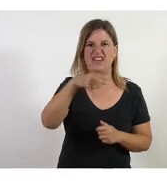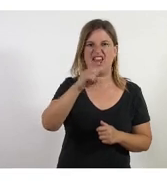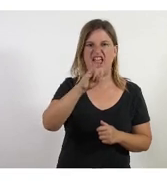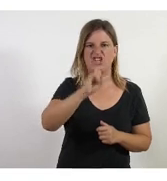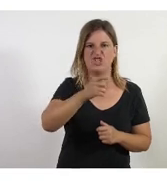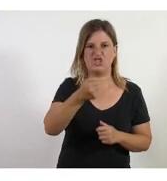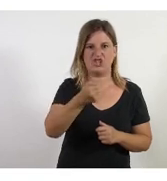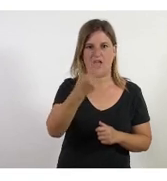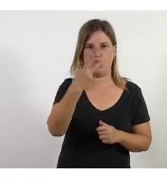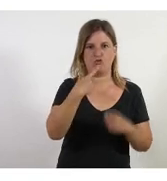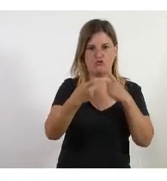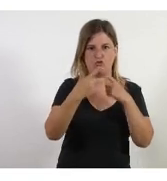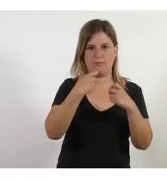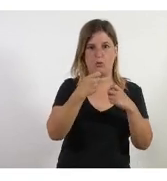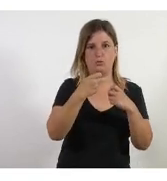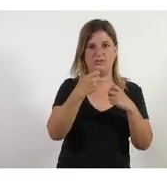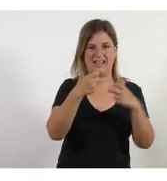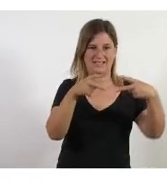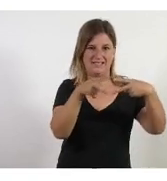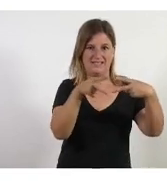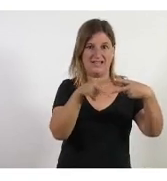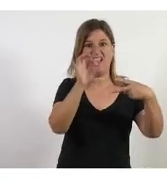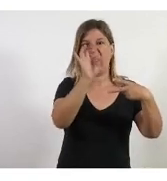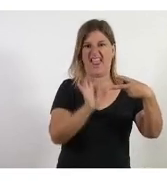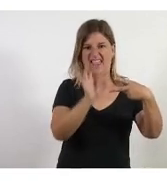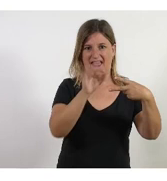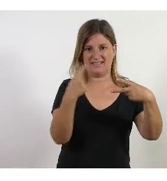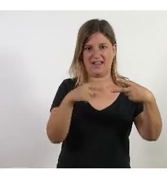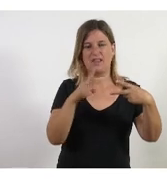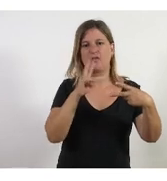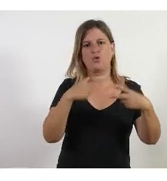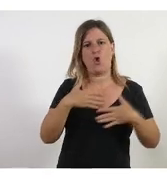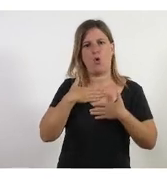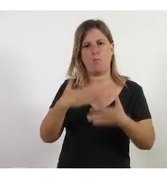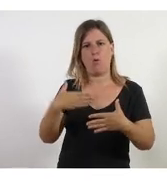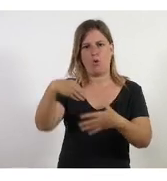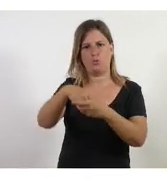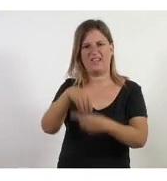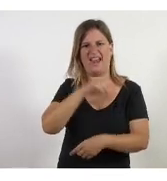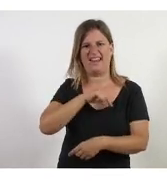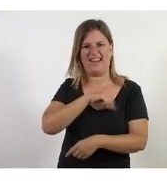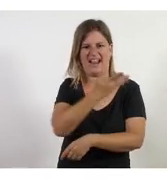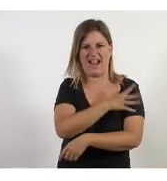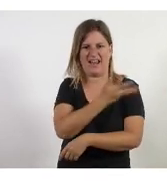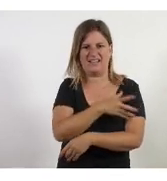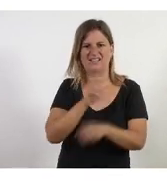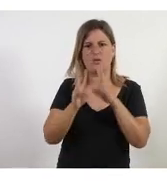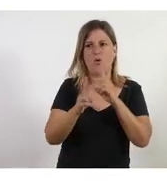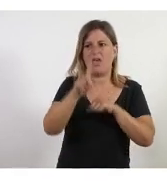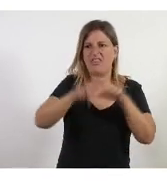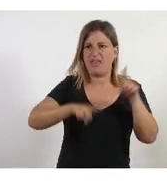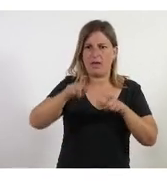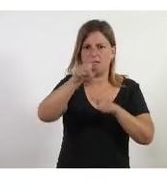bé una amb l'altra, ell deia que es fa de voluntari a Càritas i diu que a vegades arriba persones